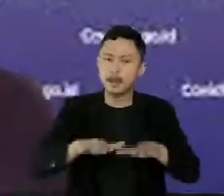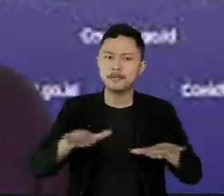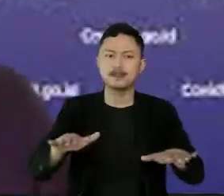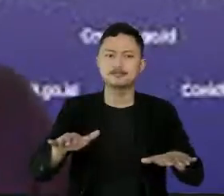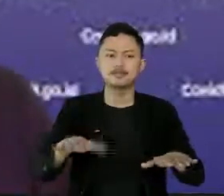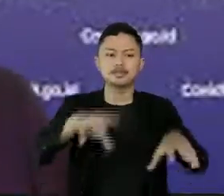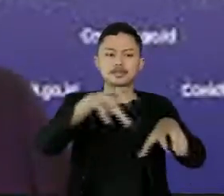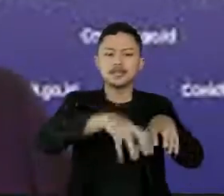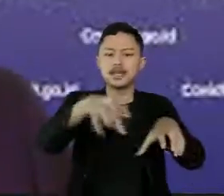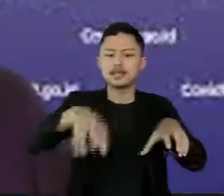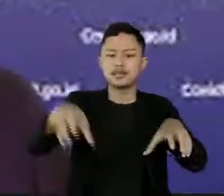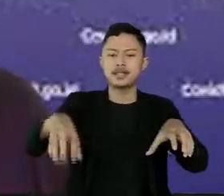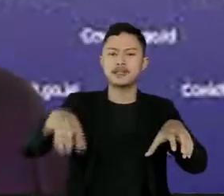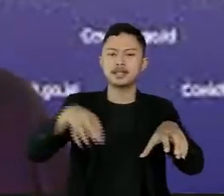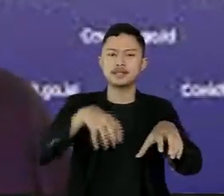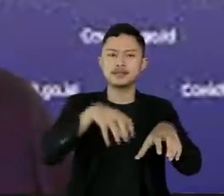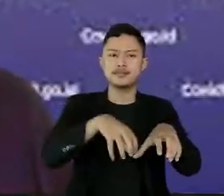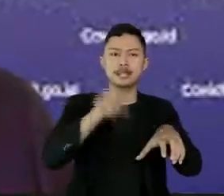itu harus